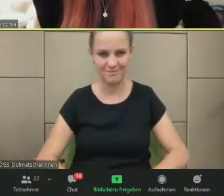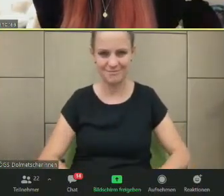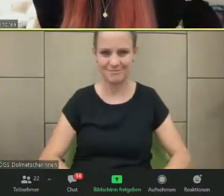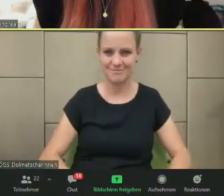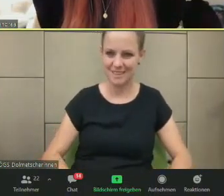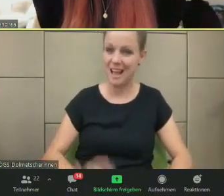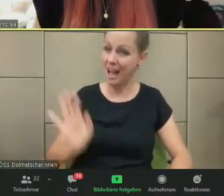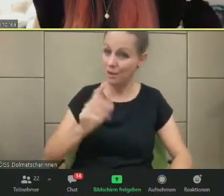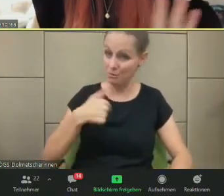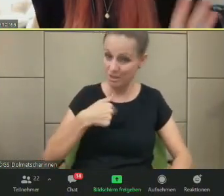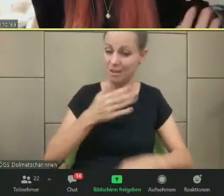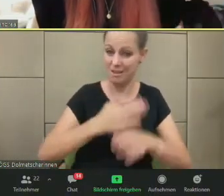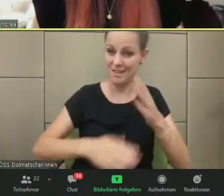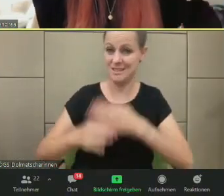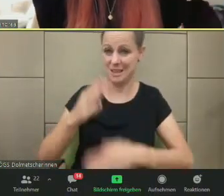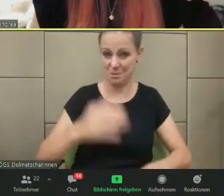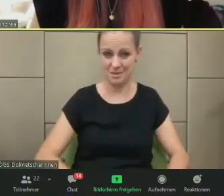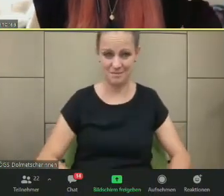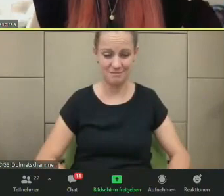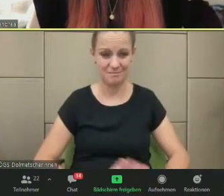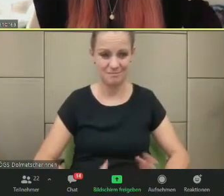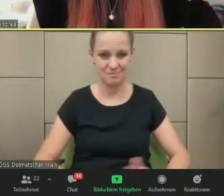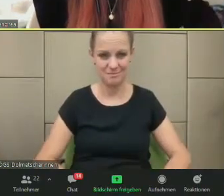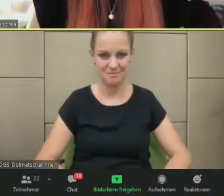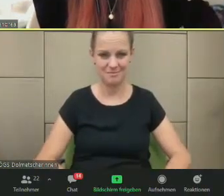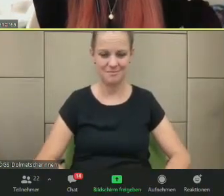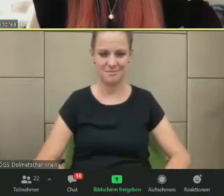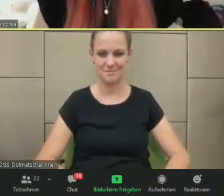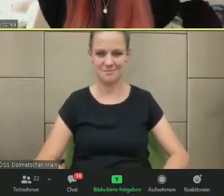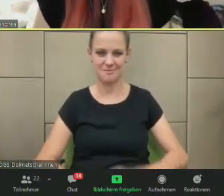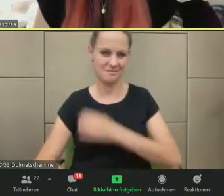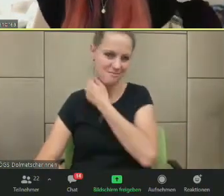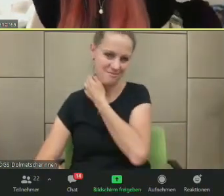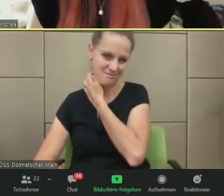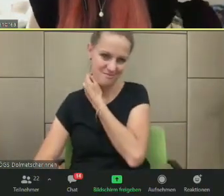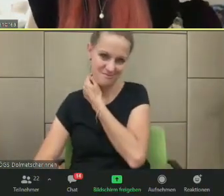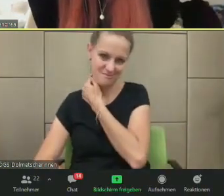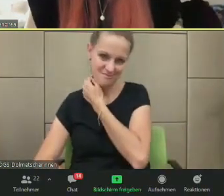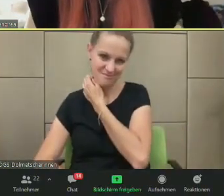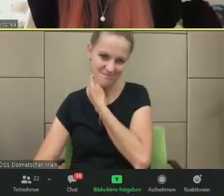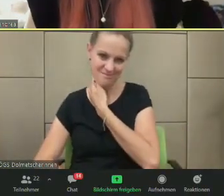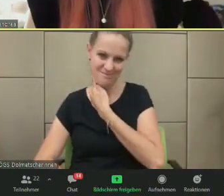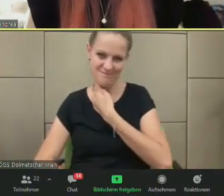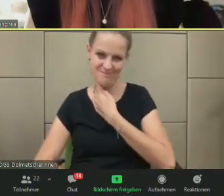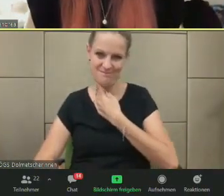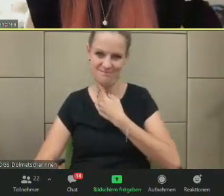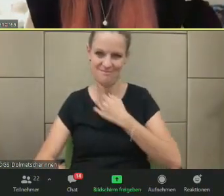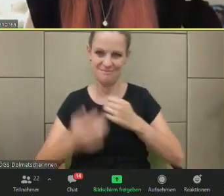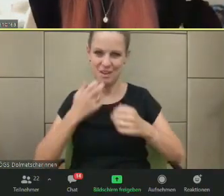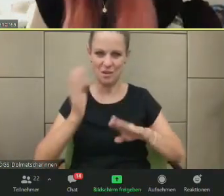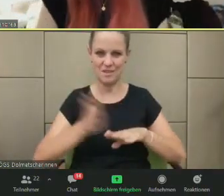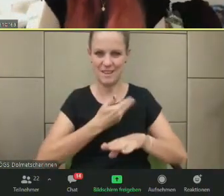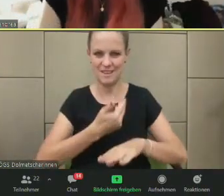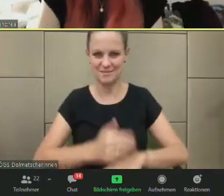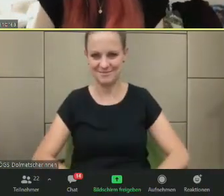So, hoppala. Weg damit. Hi, I'm disabled.